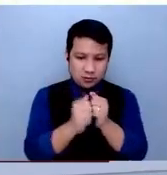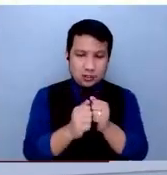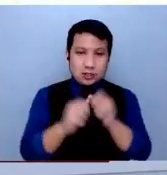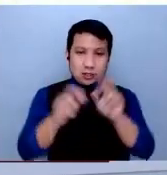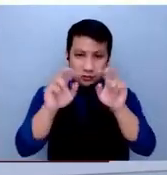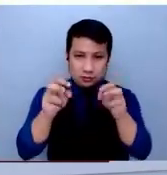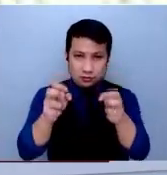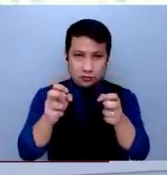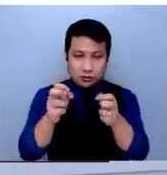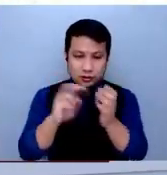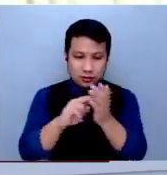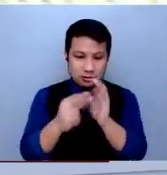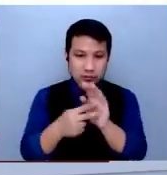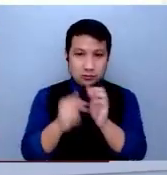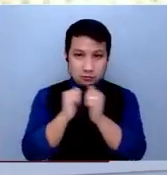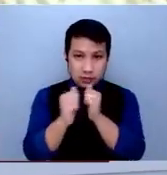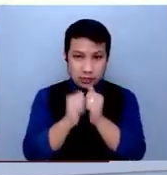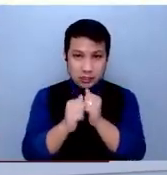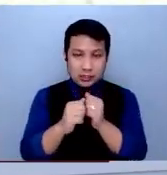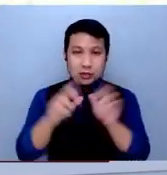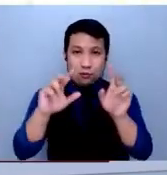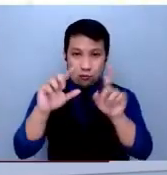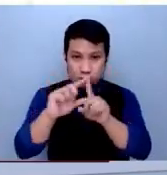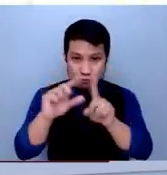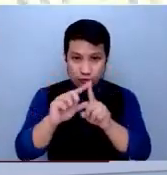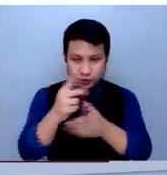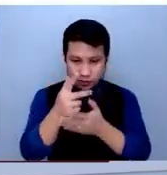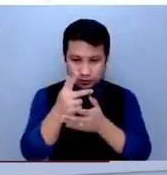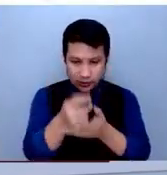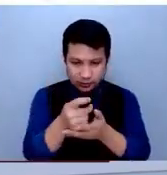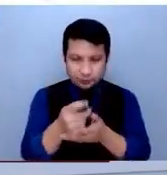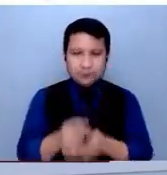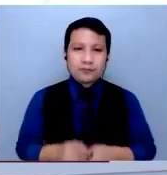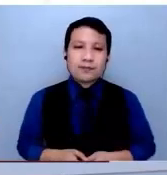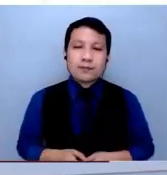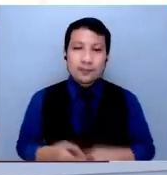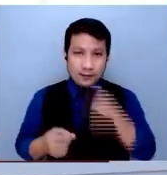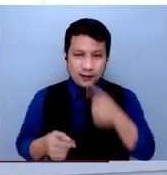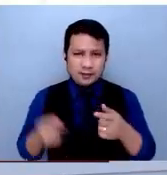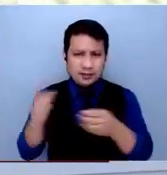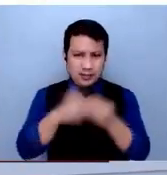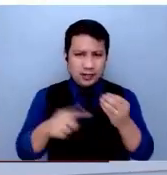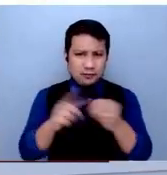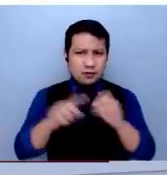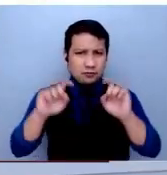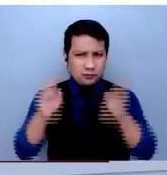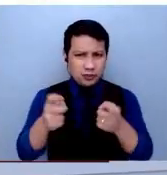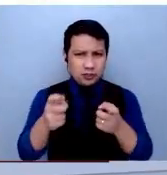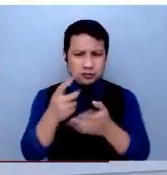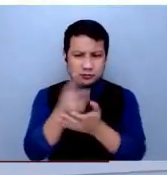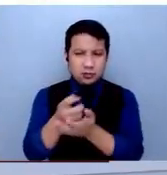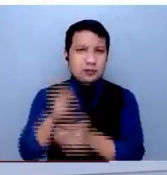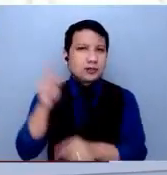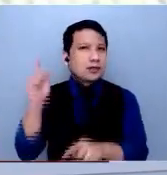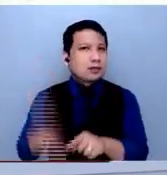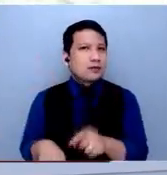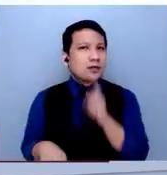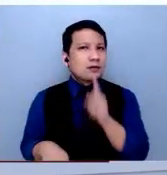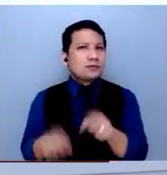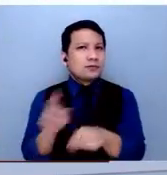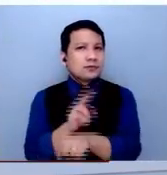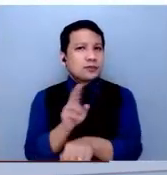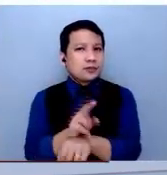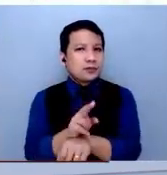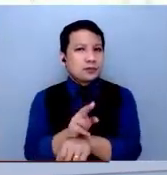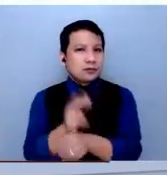salitang vaccine. Ito ay matapos si anunsyo ng mga eksperto ang tungkol sa isa pang uri ng bakuna na hindi gumagamit ng